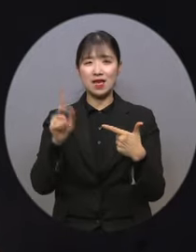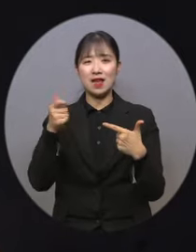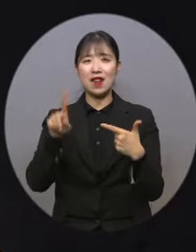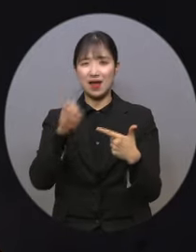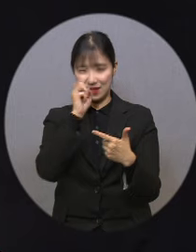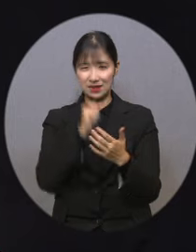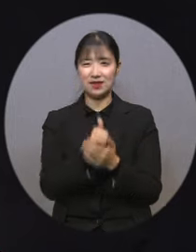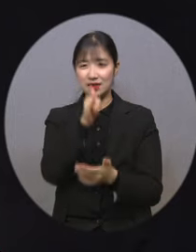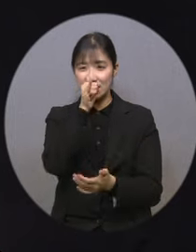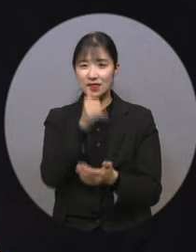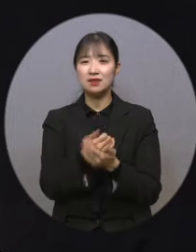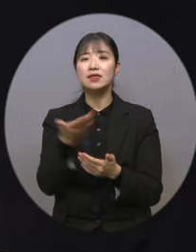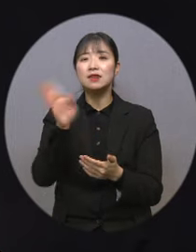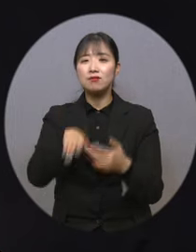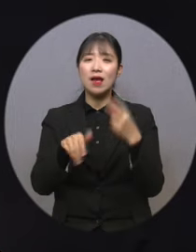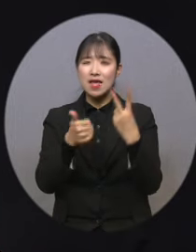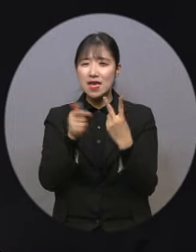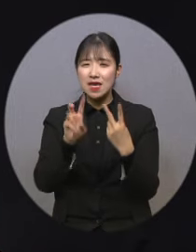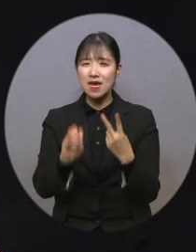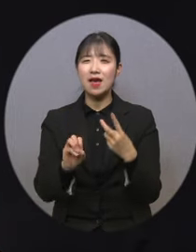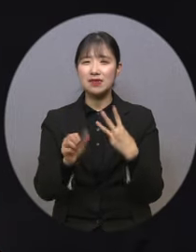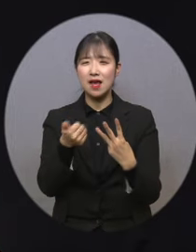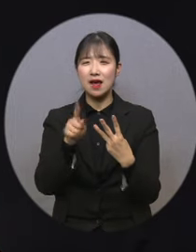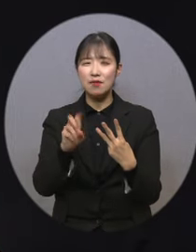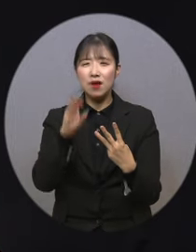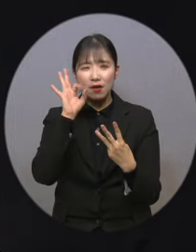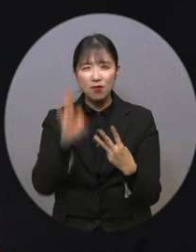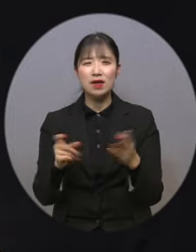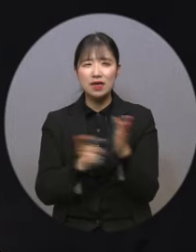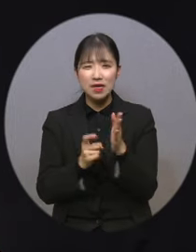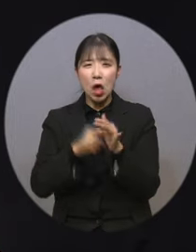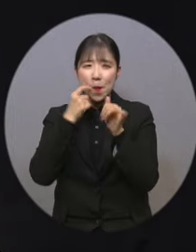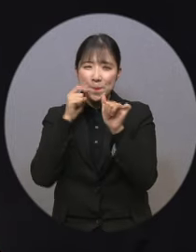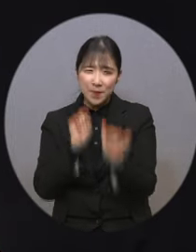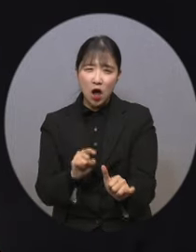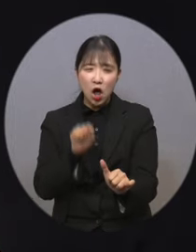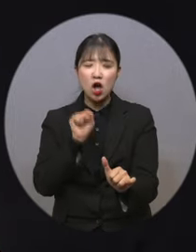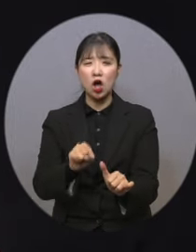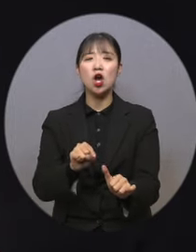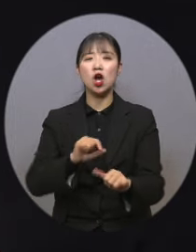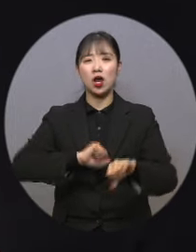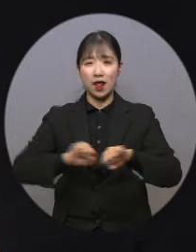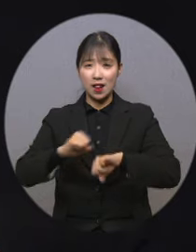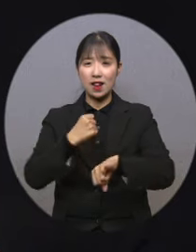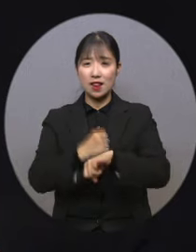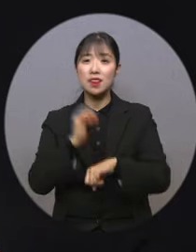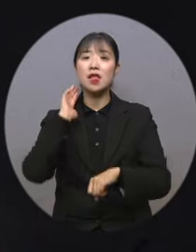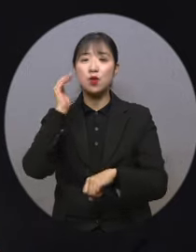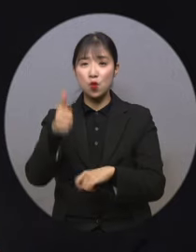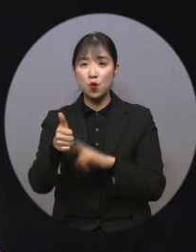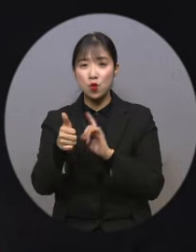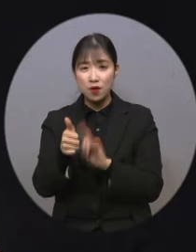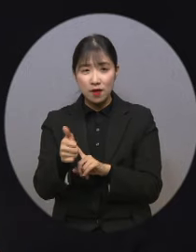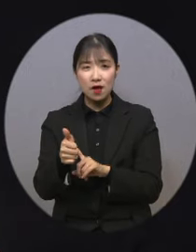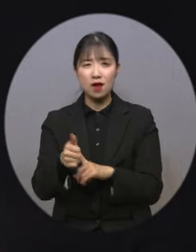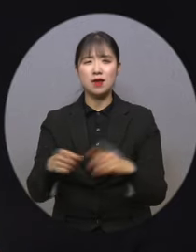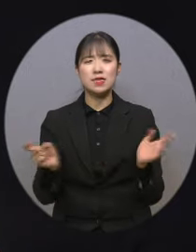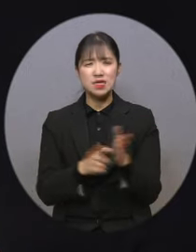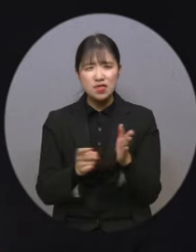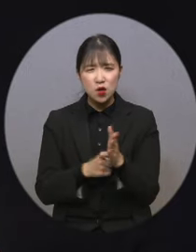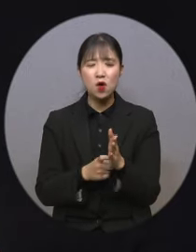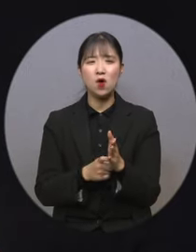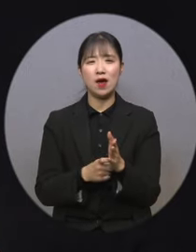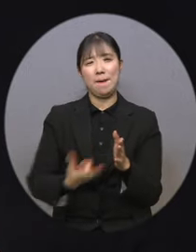16조 2항 3항 에 보면 뭐가 나오냐 긴급 짜증 명령 권을 행사한 대통령은 신속히